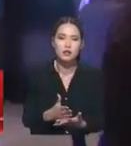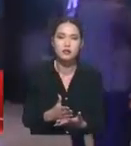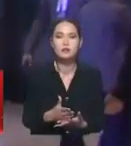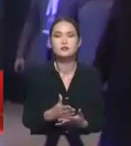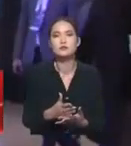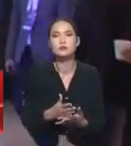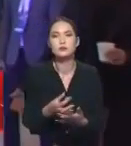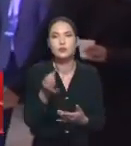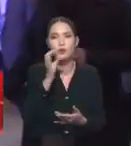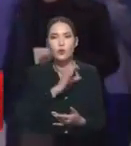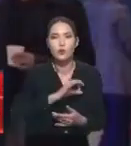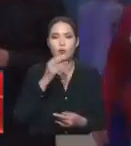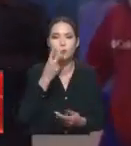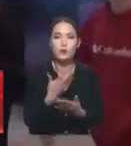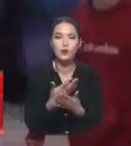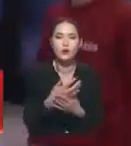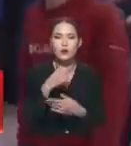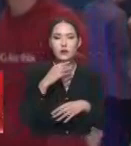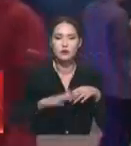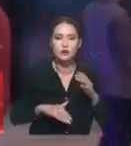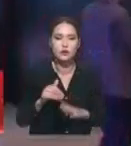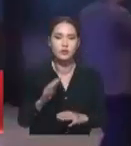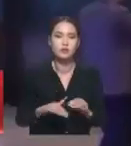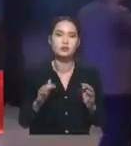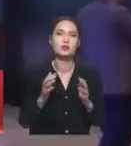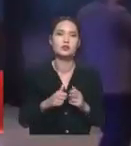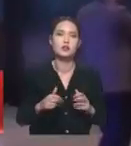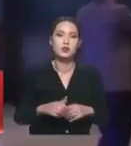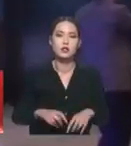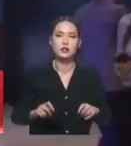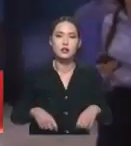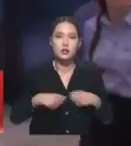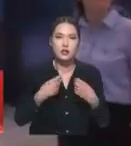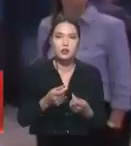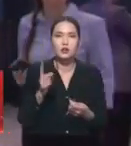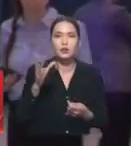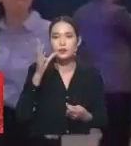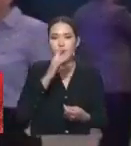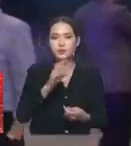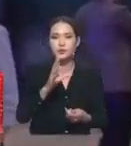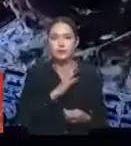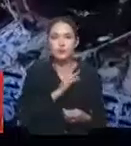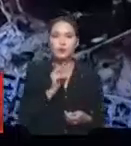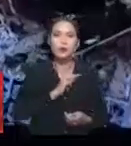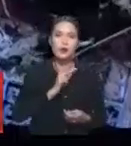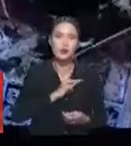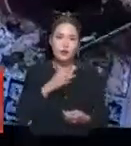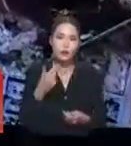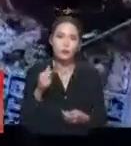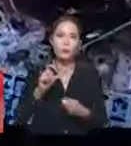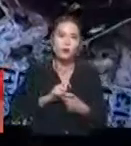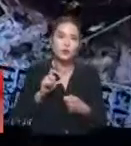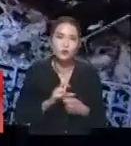том, что они хотят трансформироваться в мультирегиональный хаб. Данная работа уже ведется. К слову, в